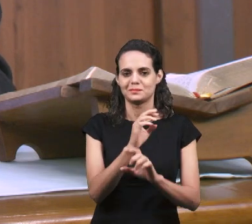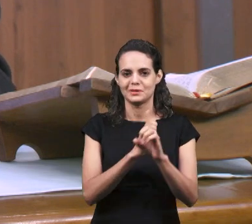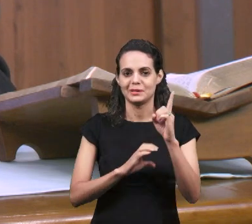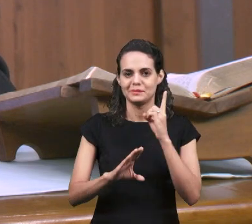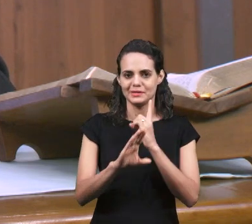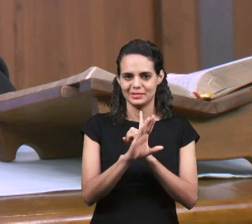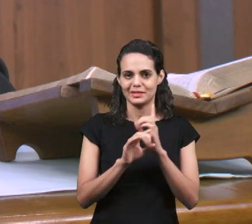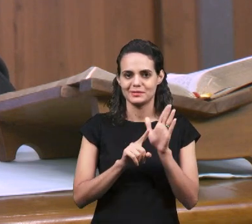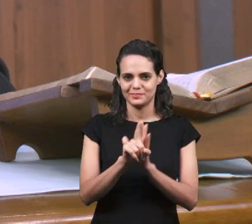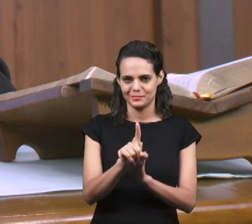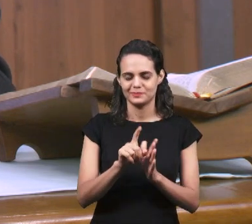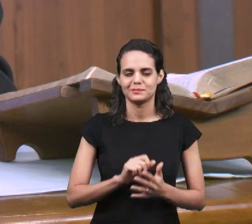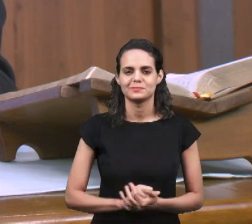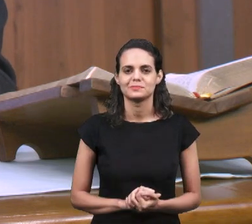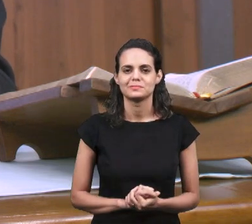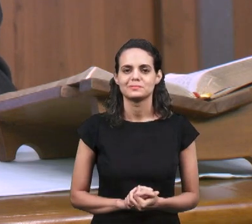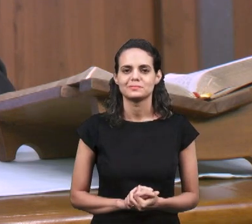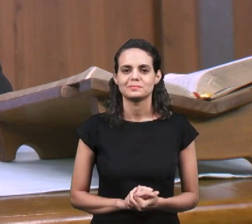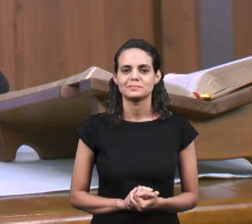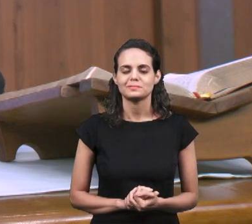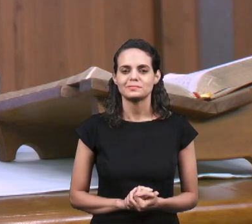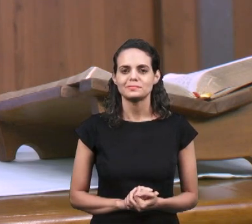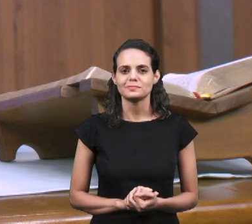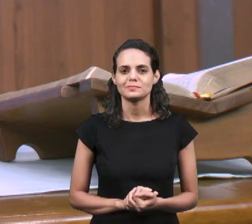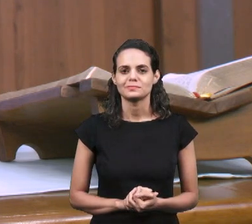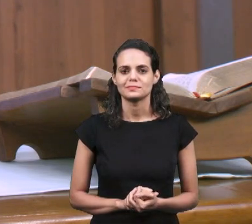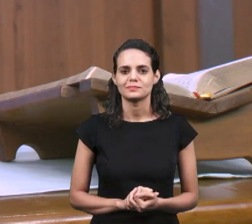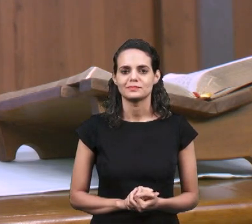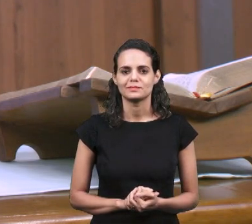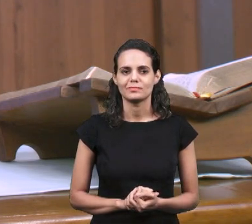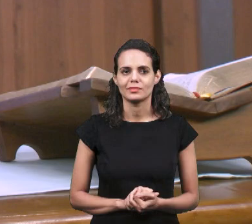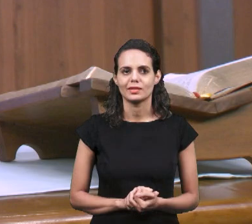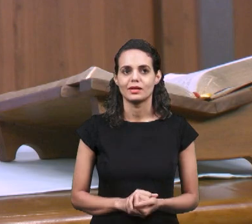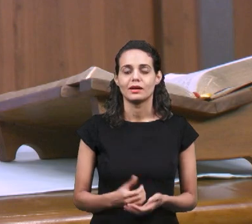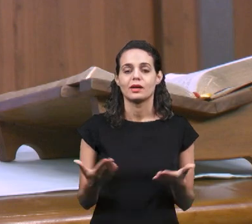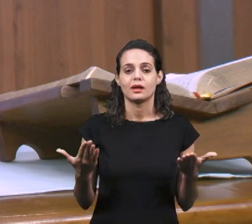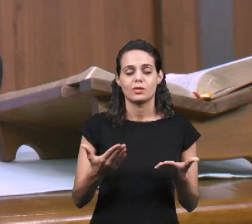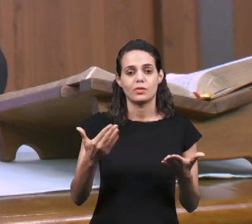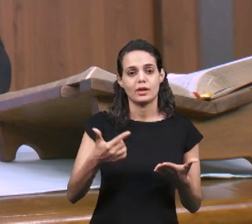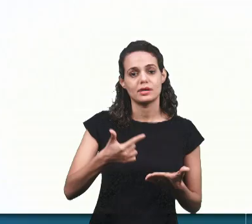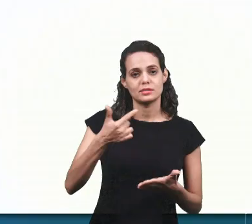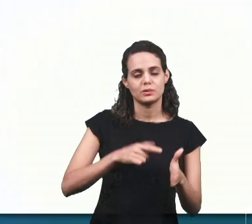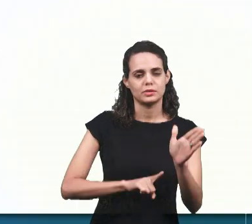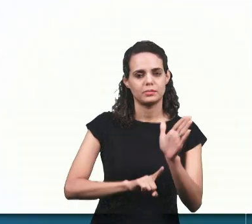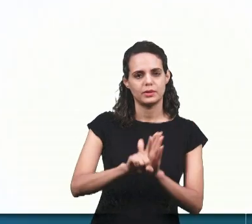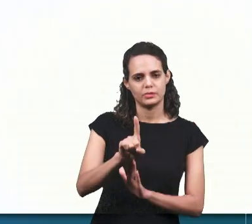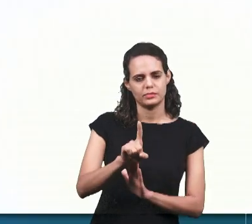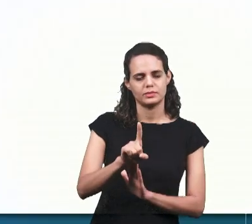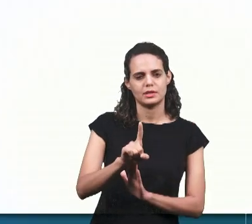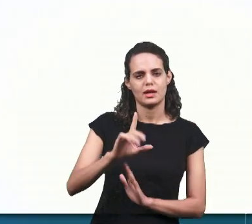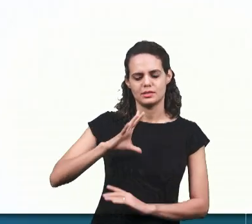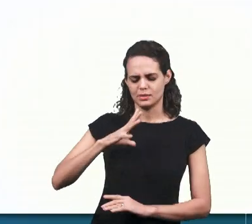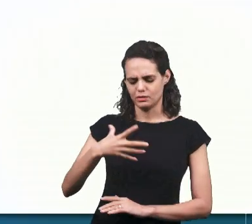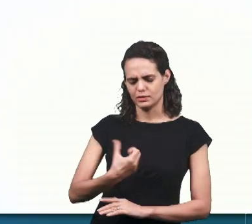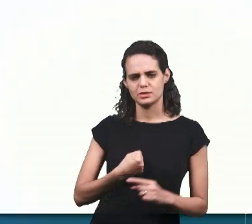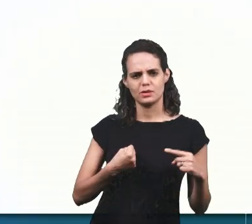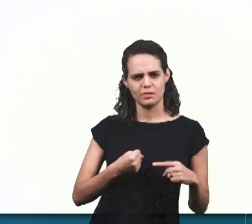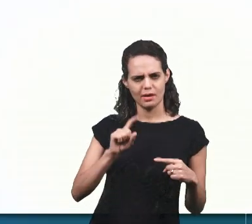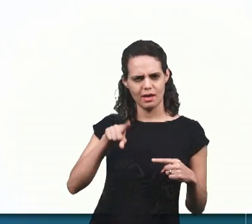deuxième question qui est la suivante. La question est, le salut est un mystère? Cette